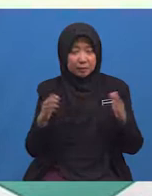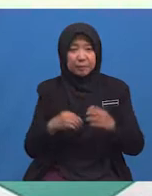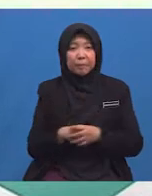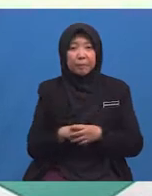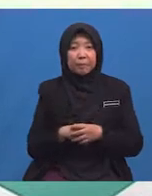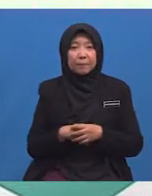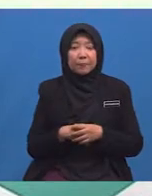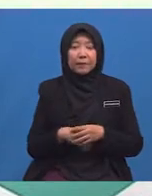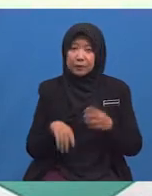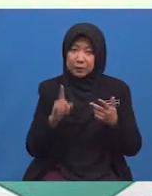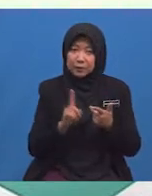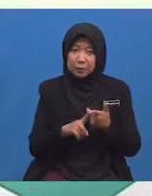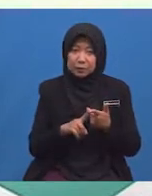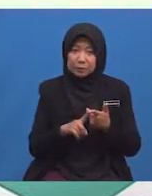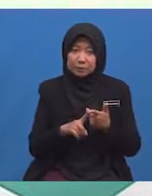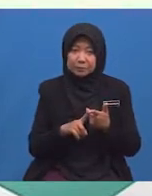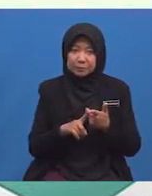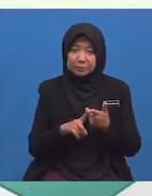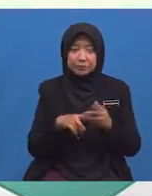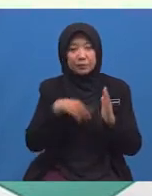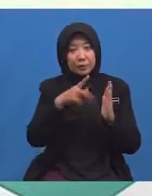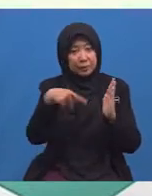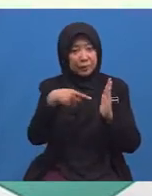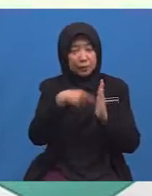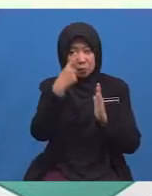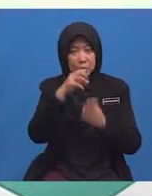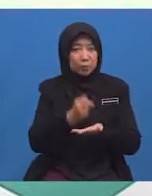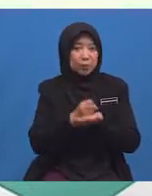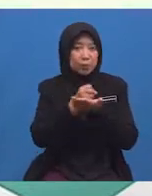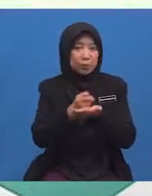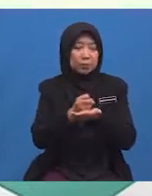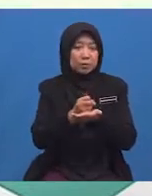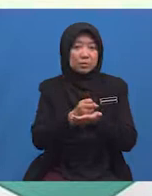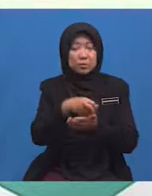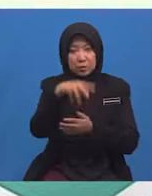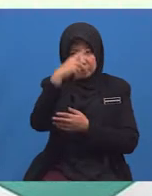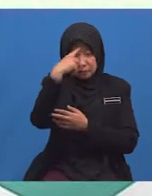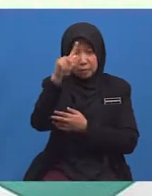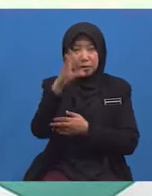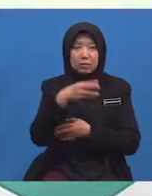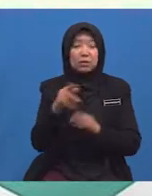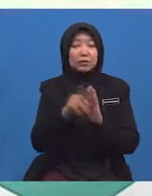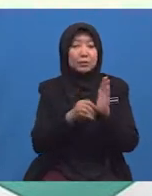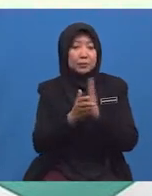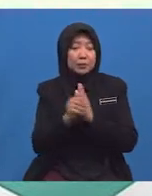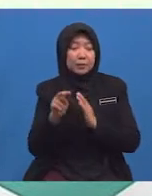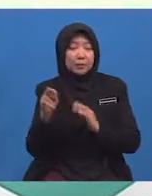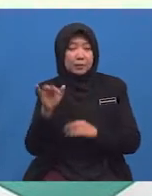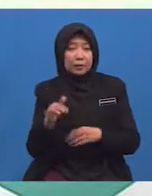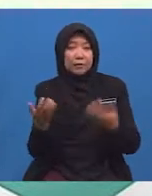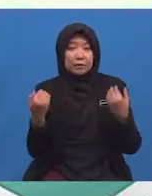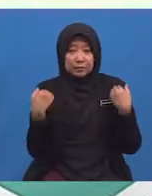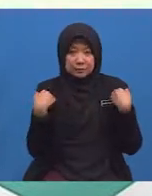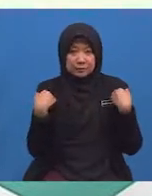Yang kedua, mereka berperanan menyumbang kepakaran masing-masing dan kemahiran yang ada pada